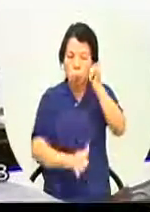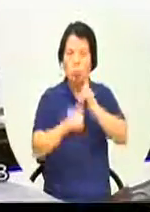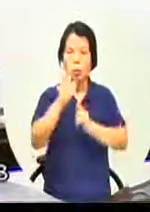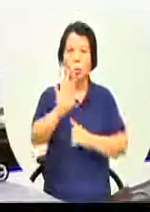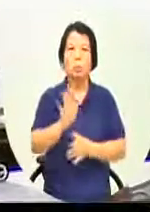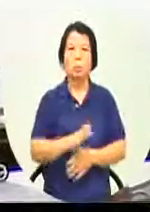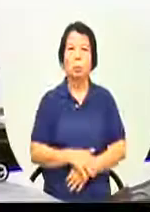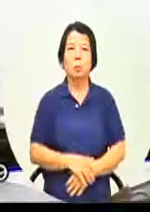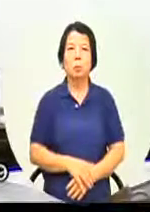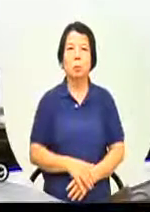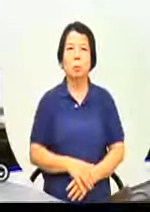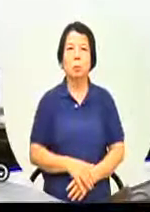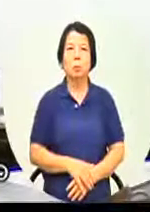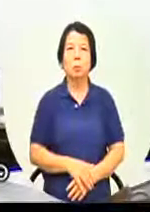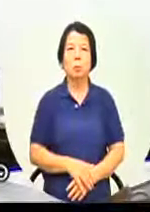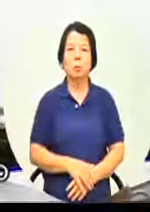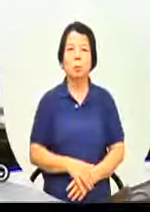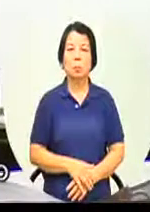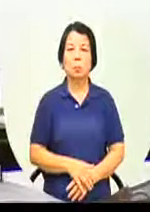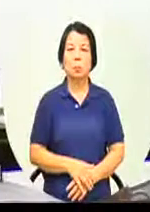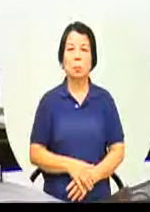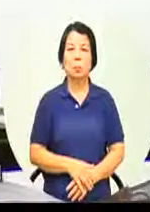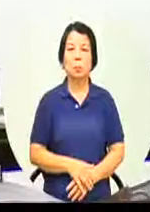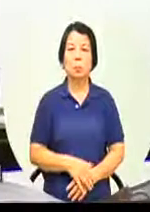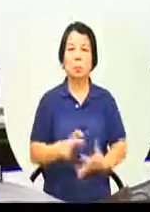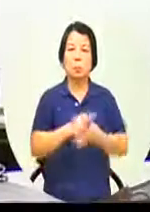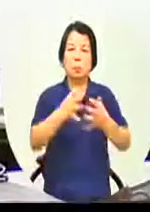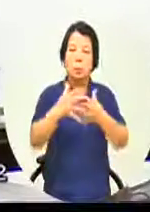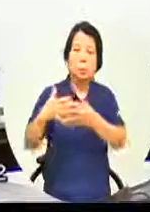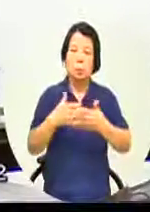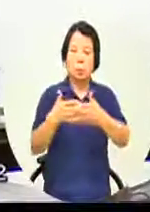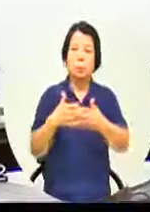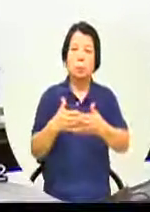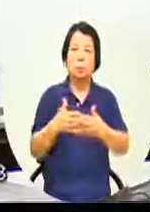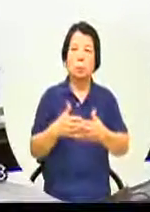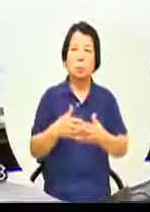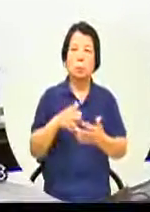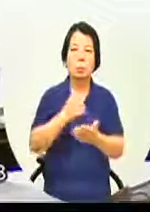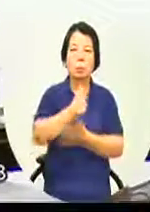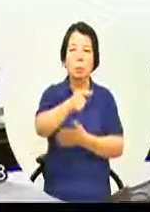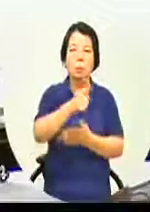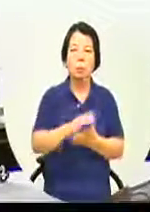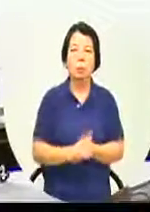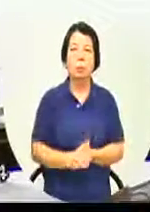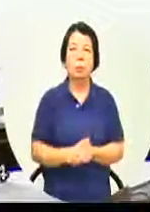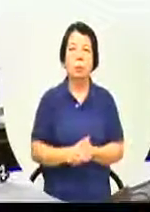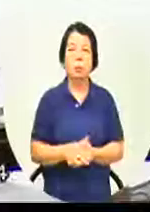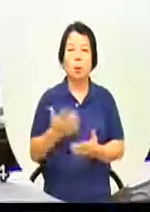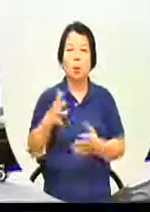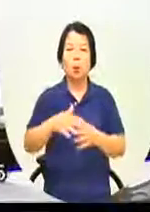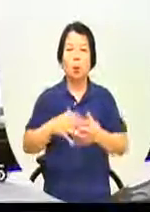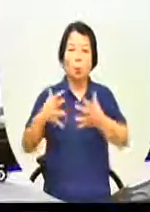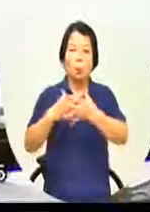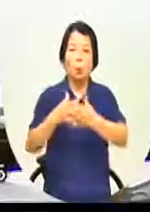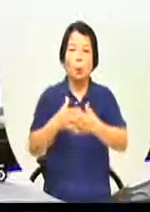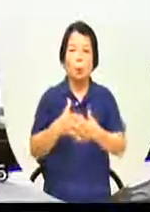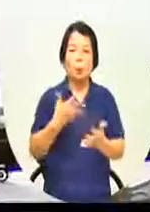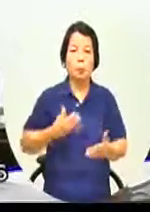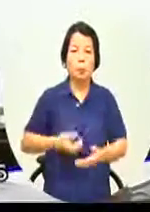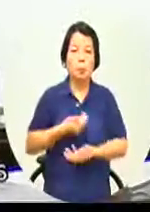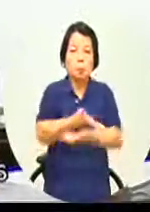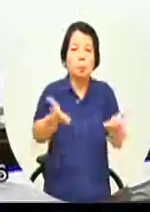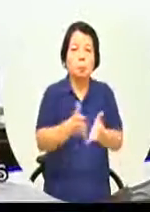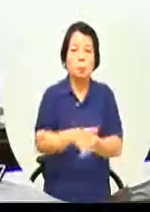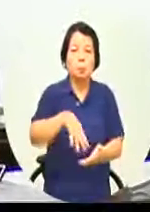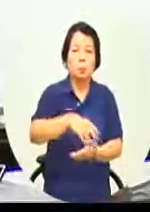巴有它的历史背景啊，因为它是美国禁运啊，那美国不会给它任何的化学肥料、农药，然后呢，它完全